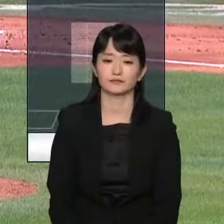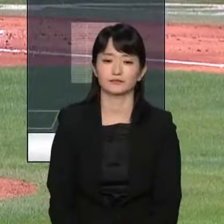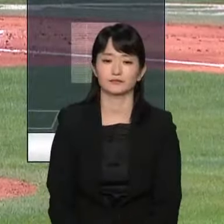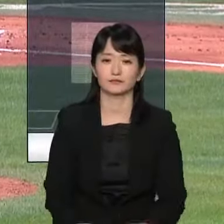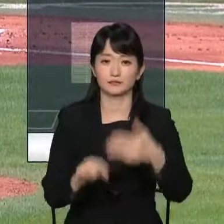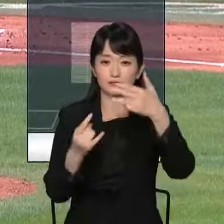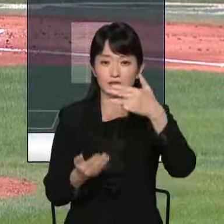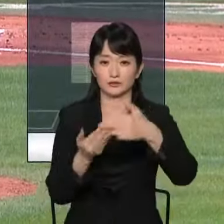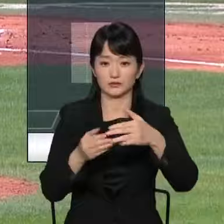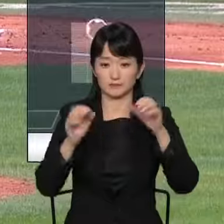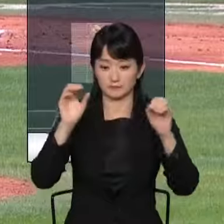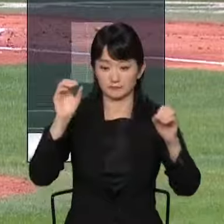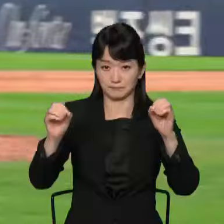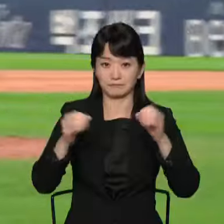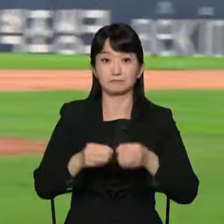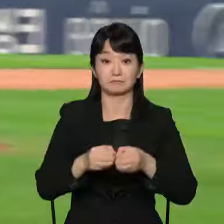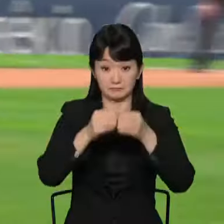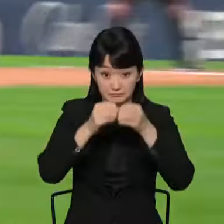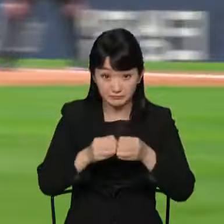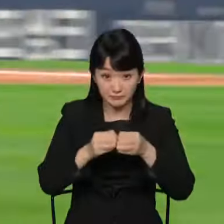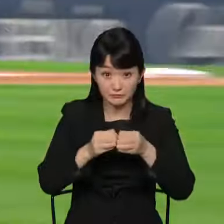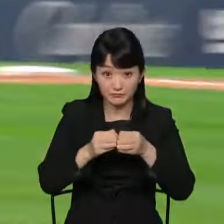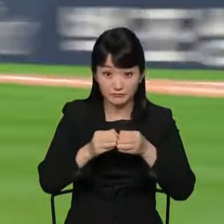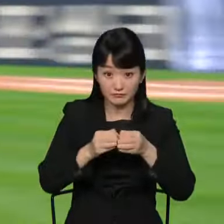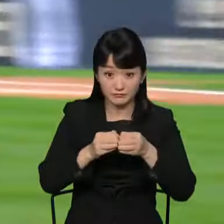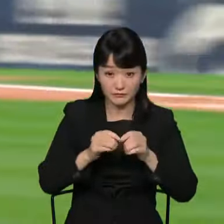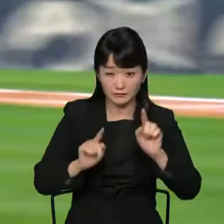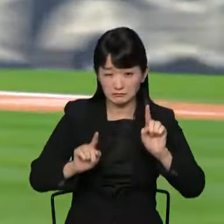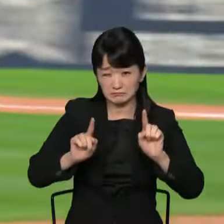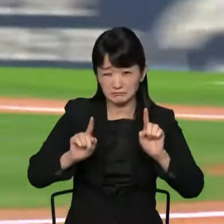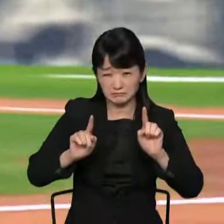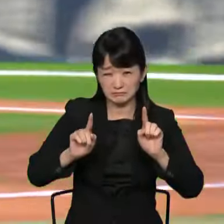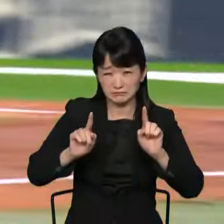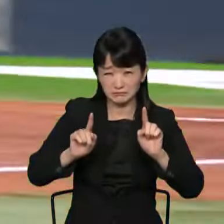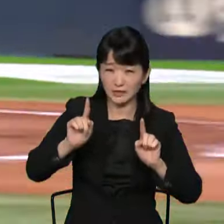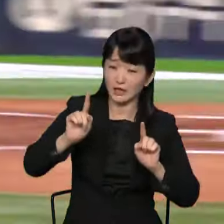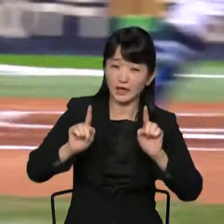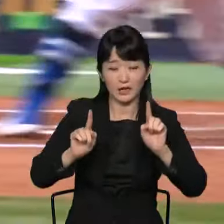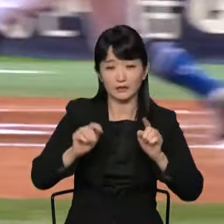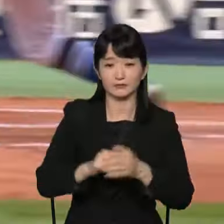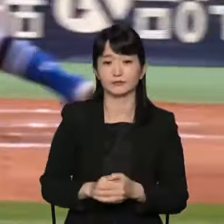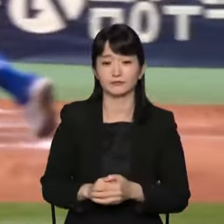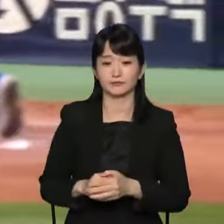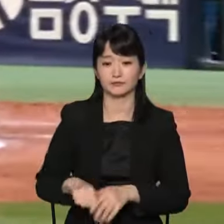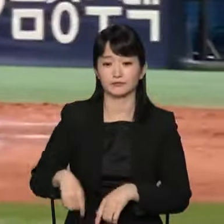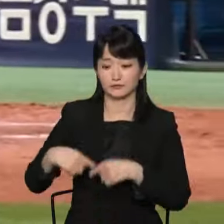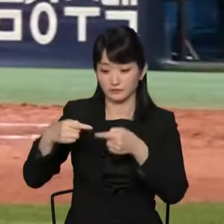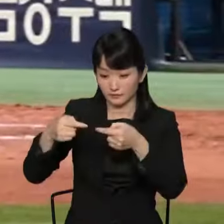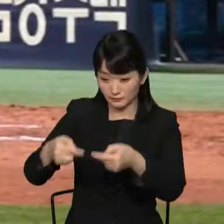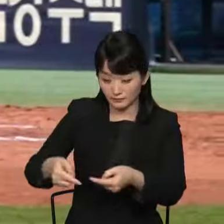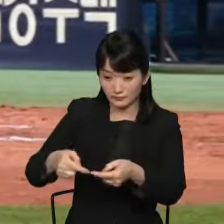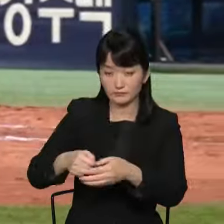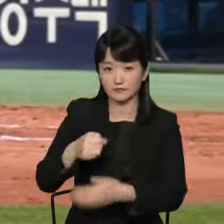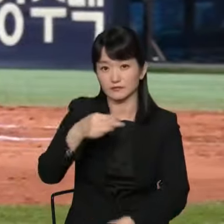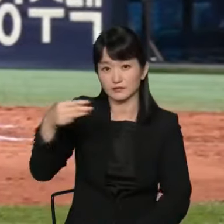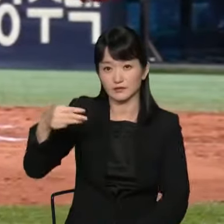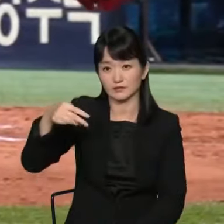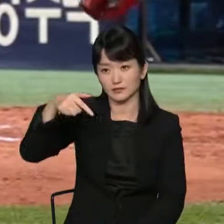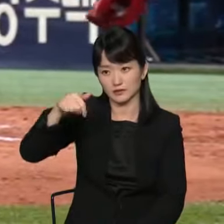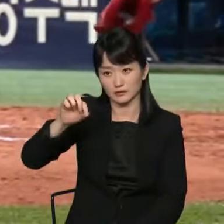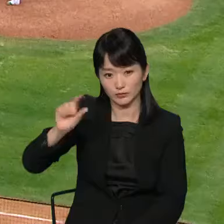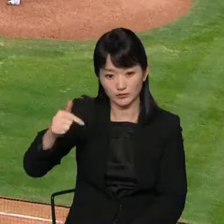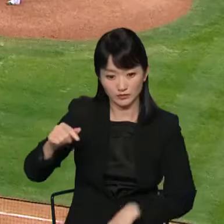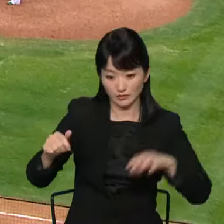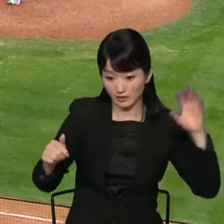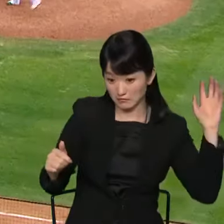8회 초 0대0 상황. 좀처럼 균형은 깨지지 않았습니다. 타석에 들어선 삼성 선두타자 강민호는 공을 오래